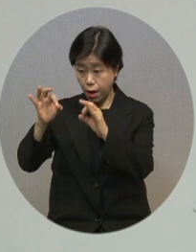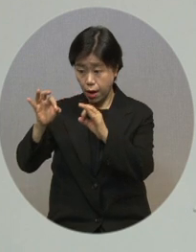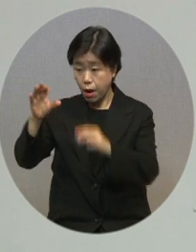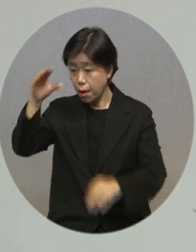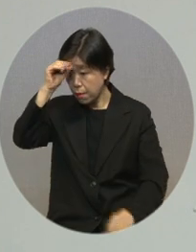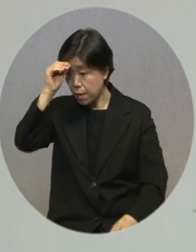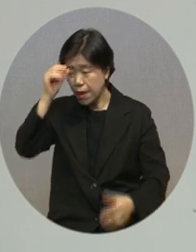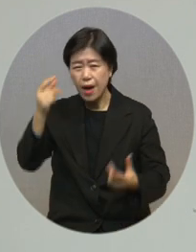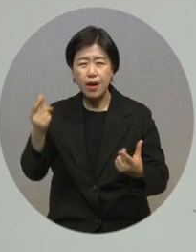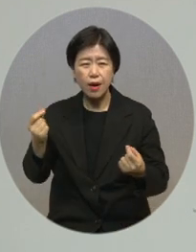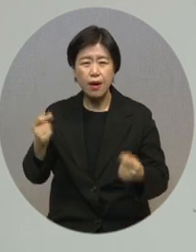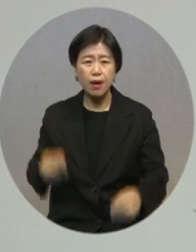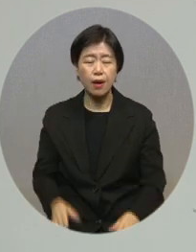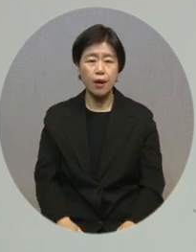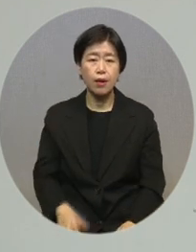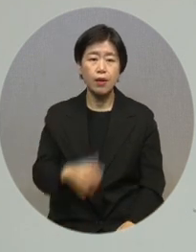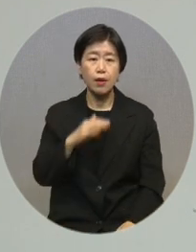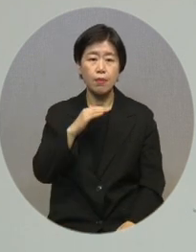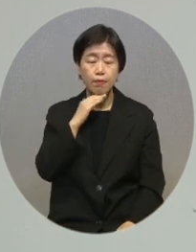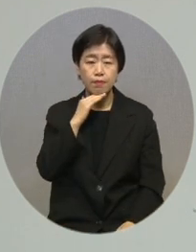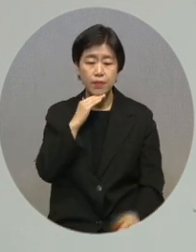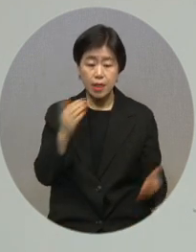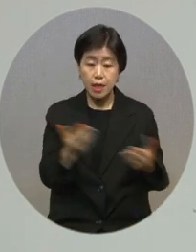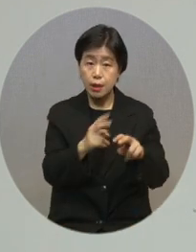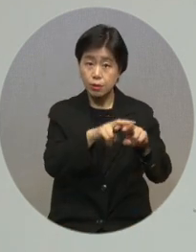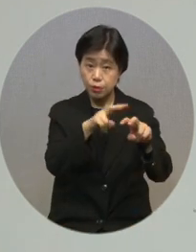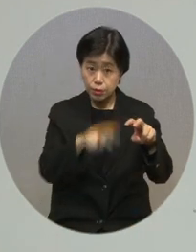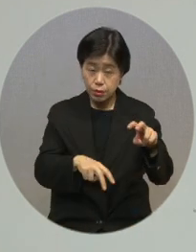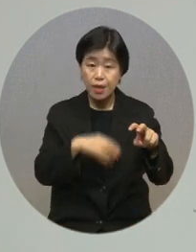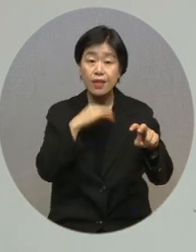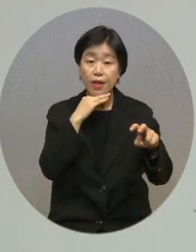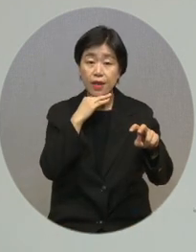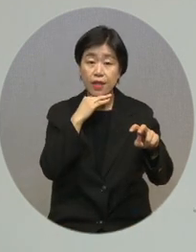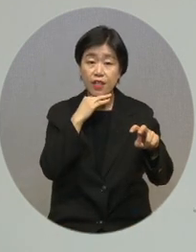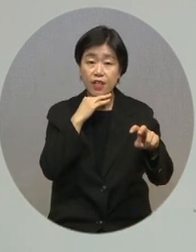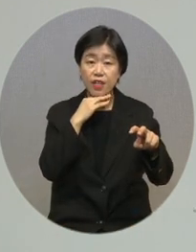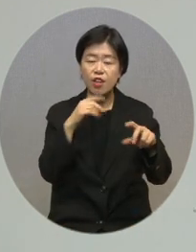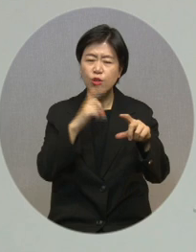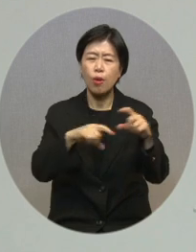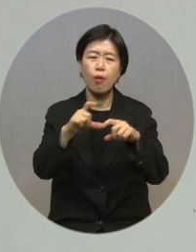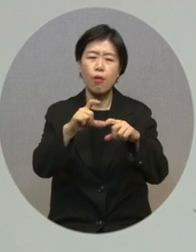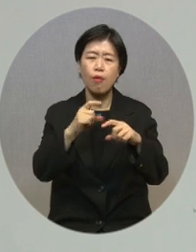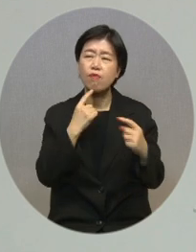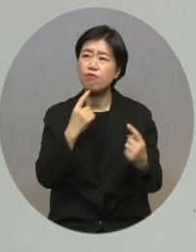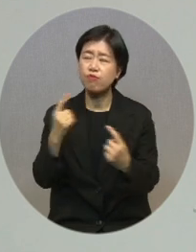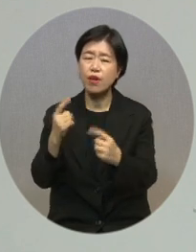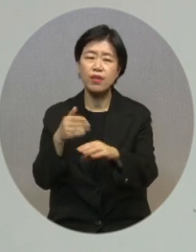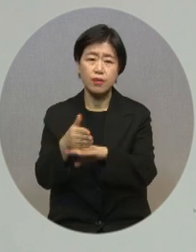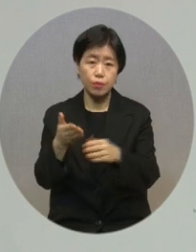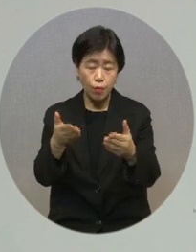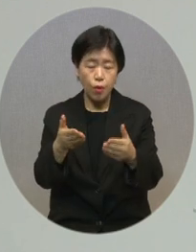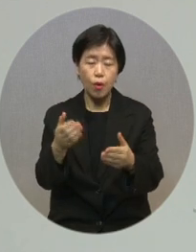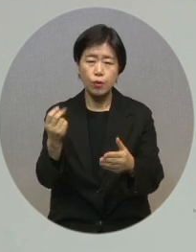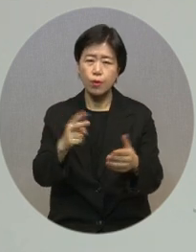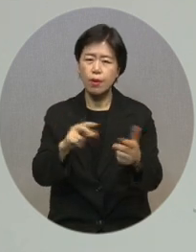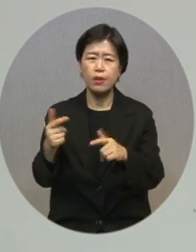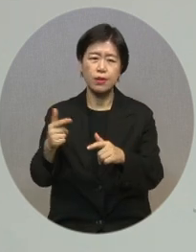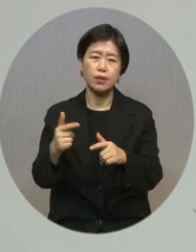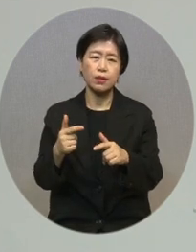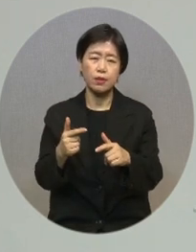그러니까 어떻게 보면은 정년을 연장하거나 네. 아니면은 그 재고용을 하거나 아니면 네. 정년 폐지하거나 이런 식으로